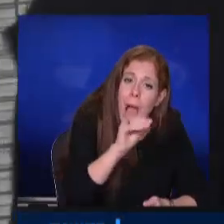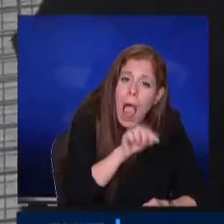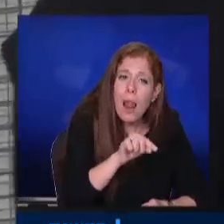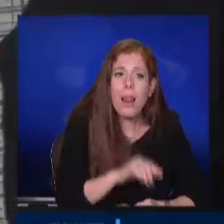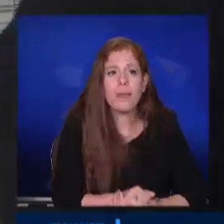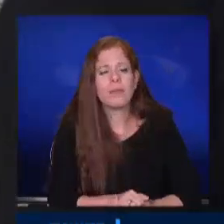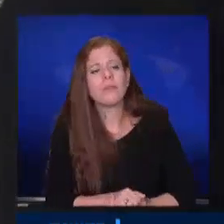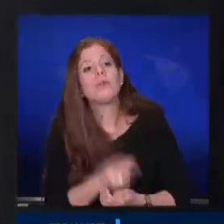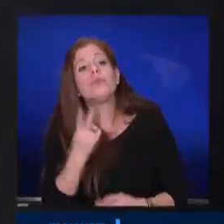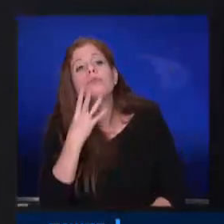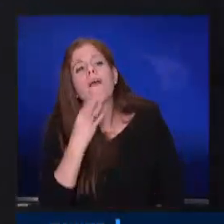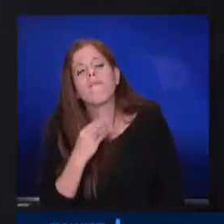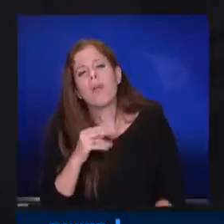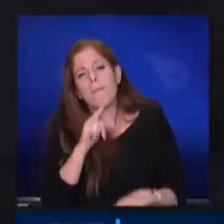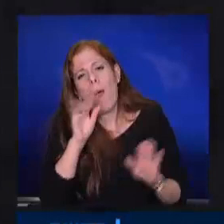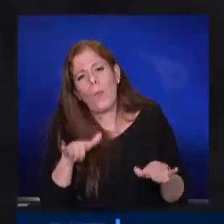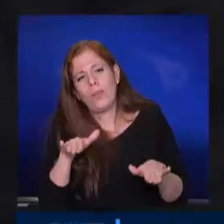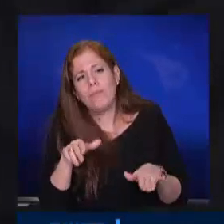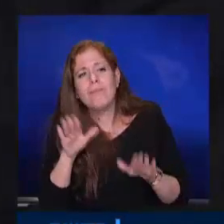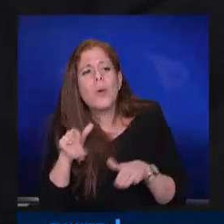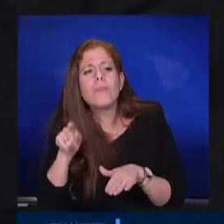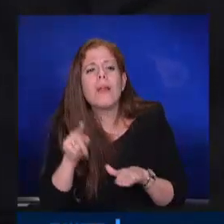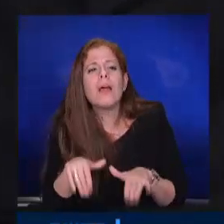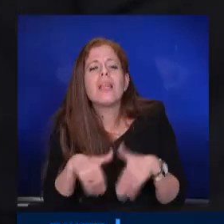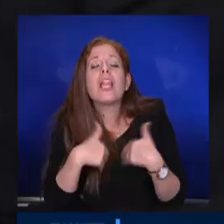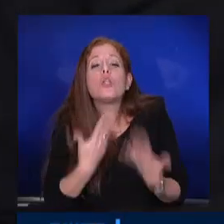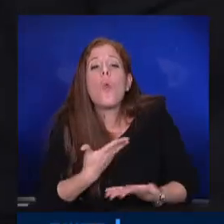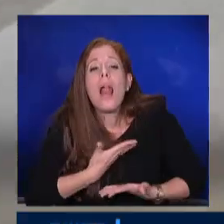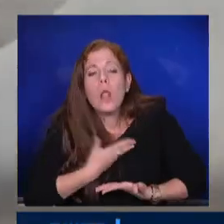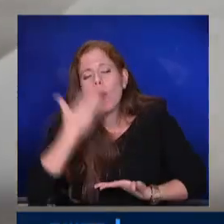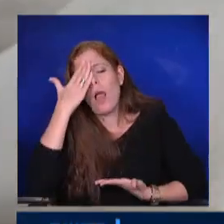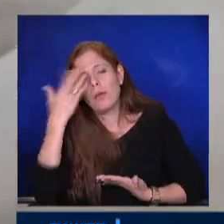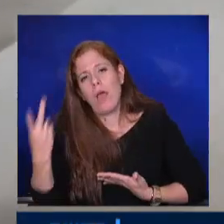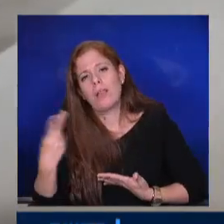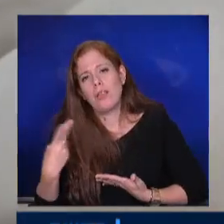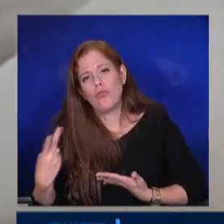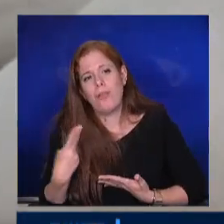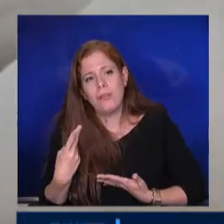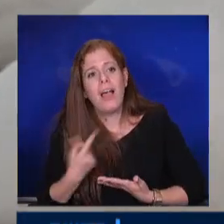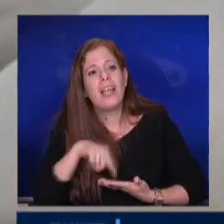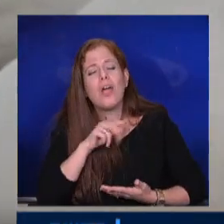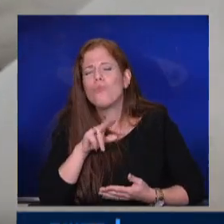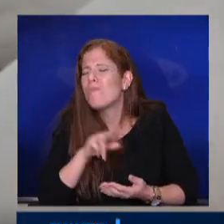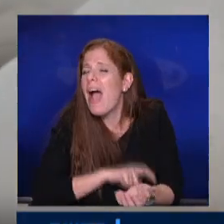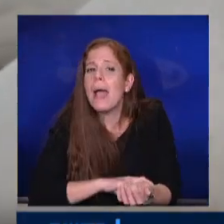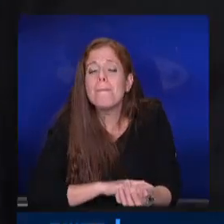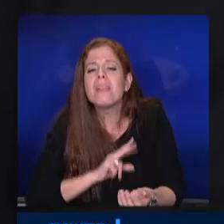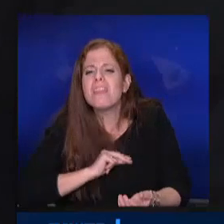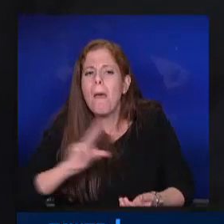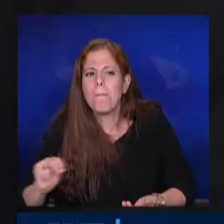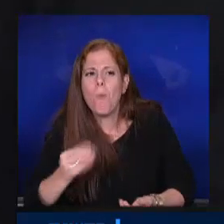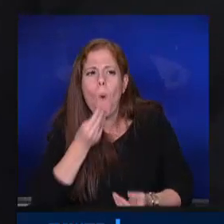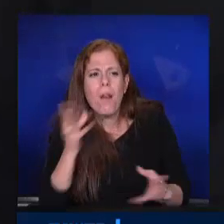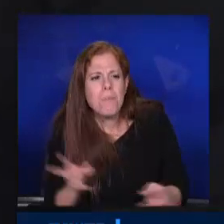מהיונים. היונים האלו, הם נתנו לנו להכיר אחד את השני. אנחנו אחים בדם, אוכלים ביחד,